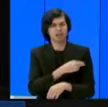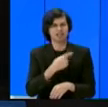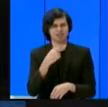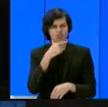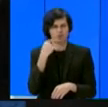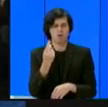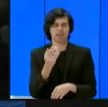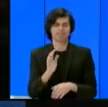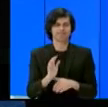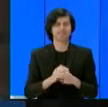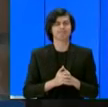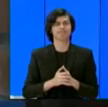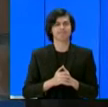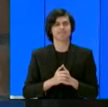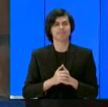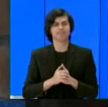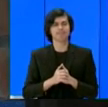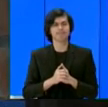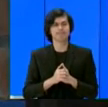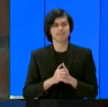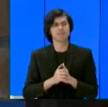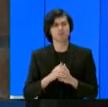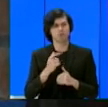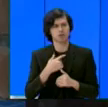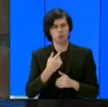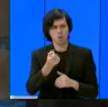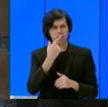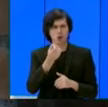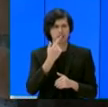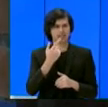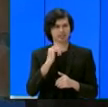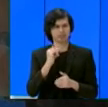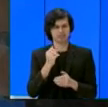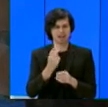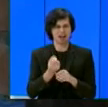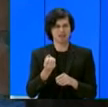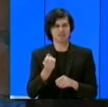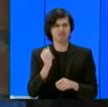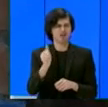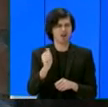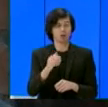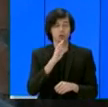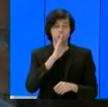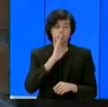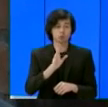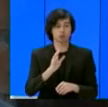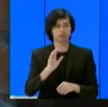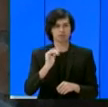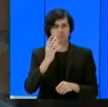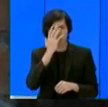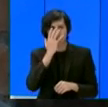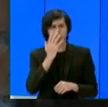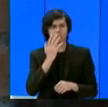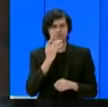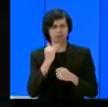berobat ke rumah sakit. Berobat itu mbak terkendala biaya ya mbak? Iya, terus terang gue nggak malu-malu karena gue nggak